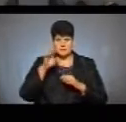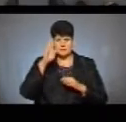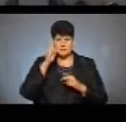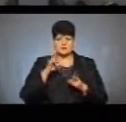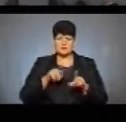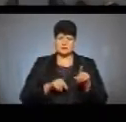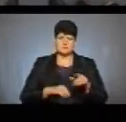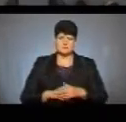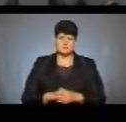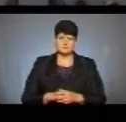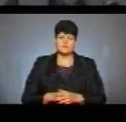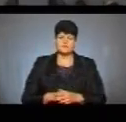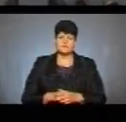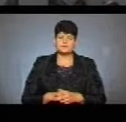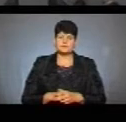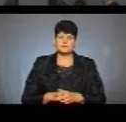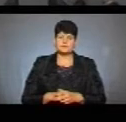лишилися.